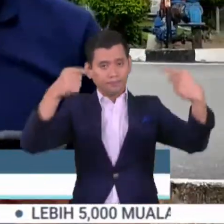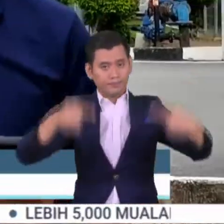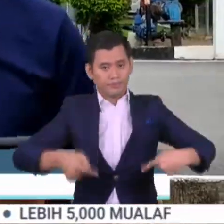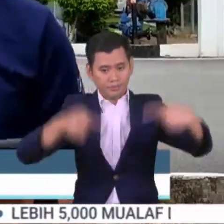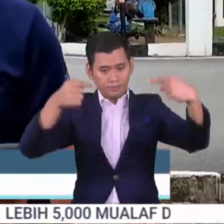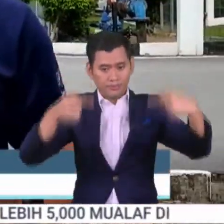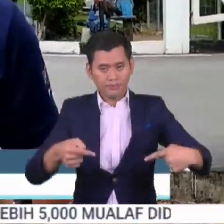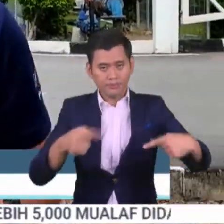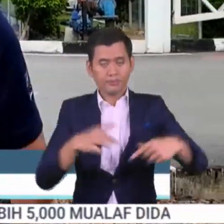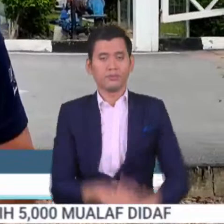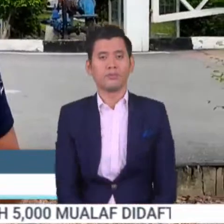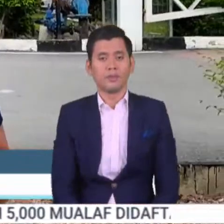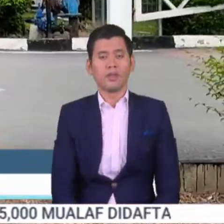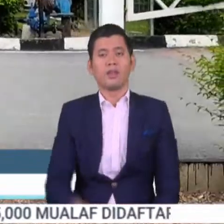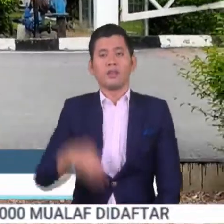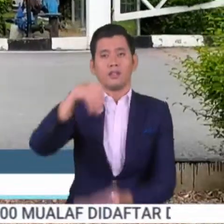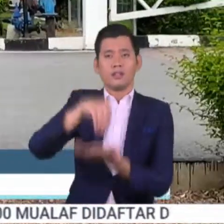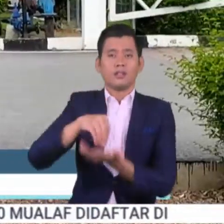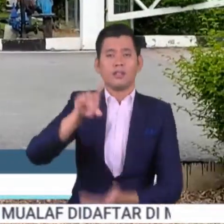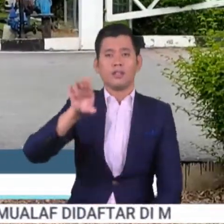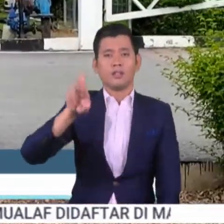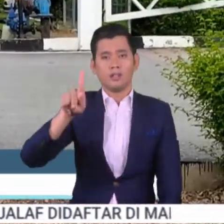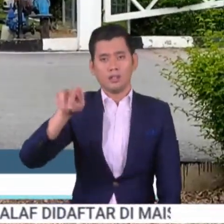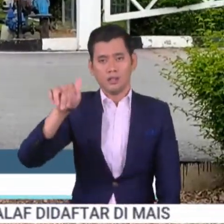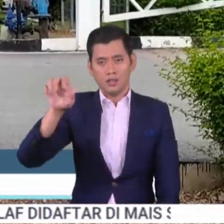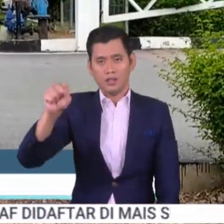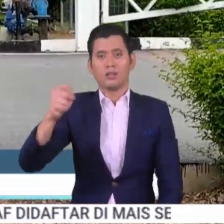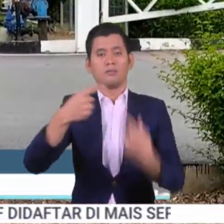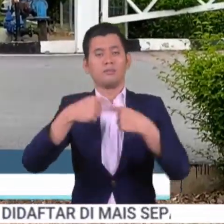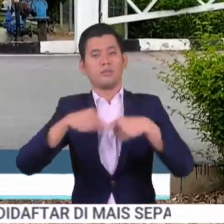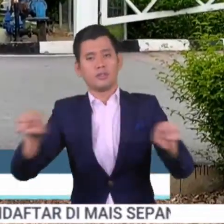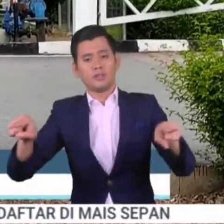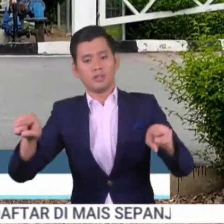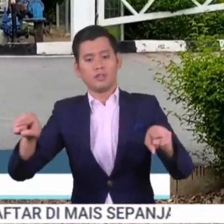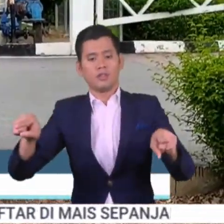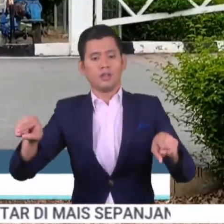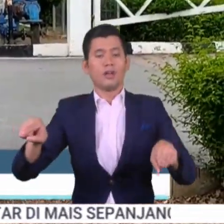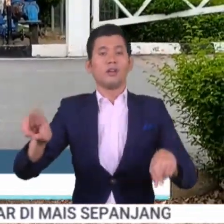Dan di Lunas sebenarnya saudara, berbanding di